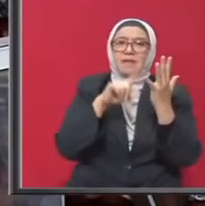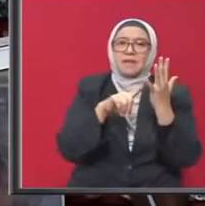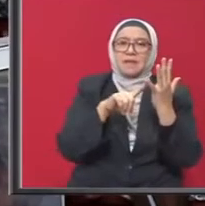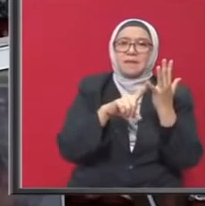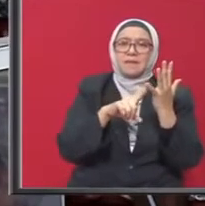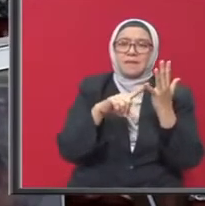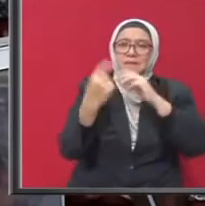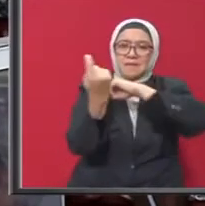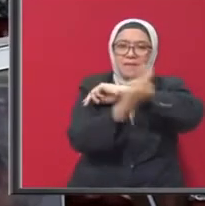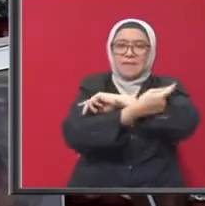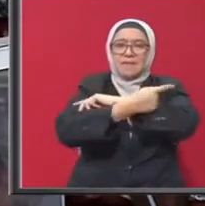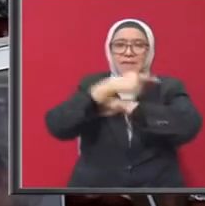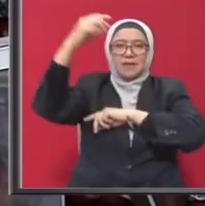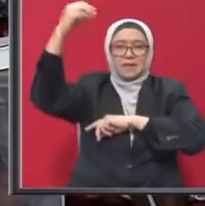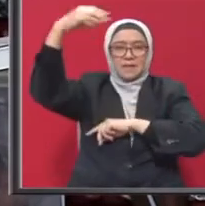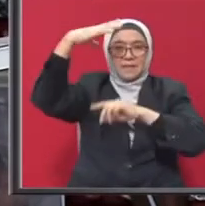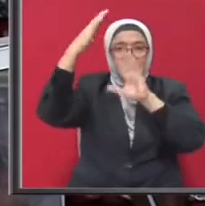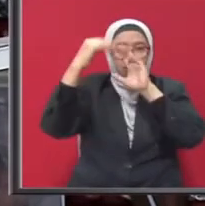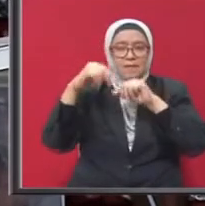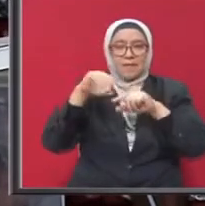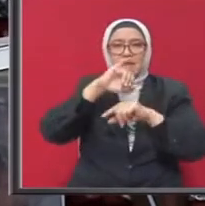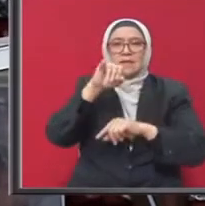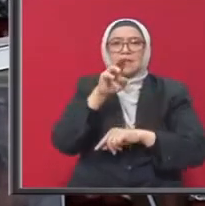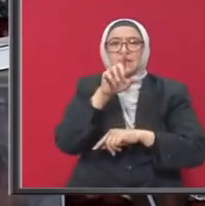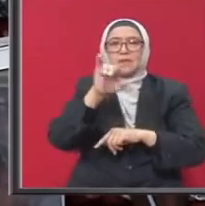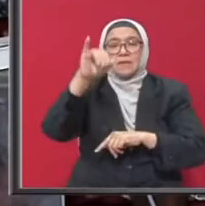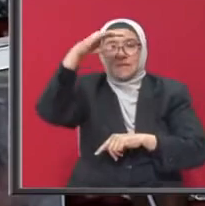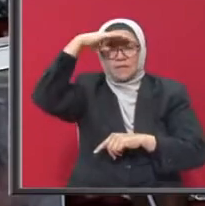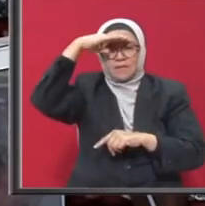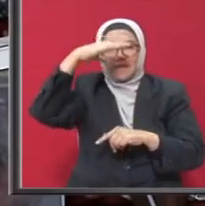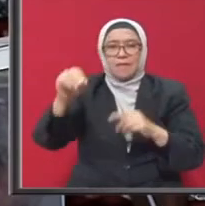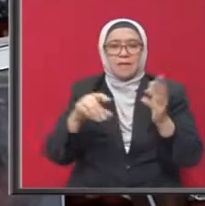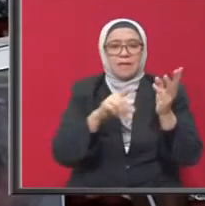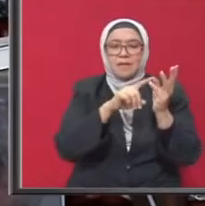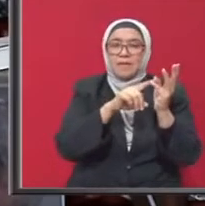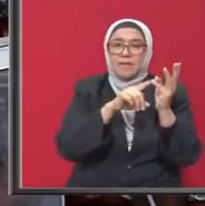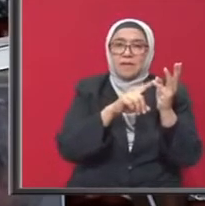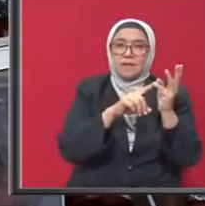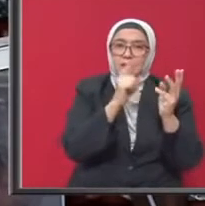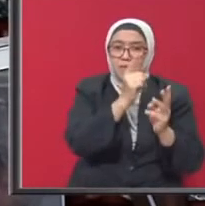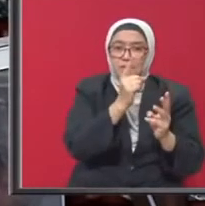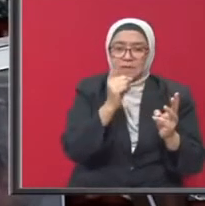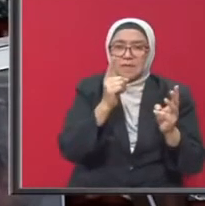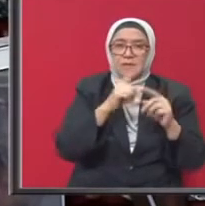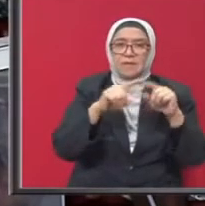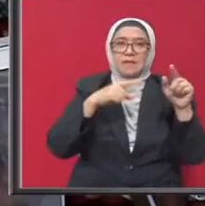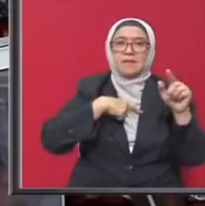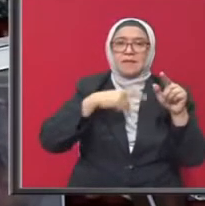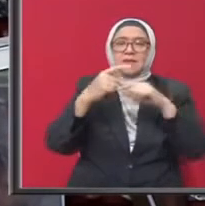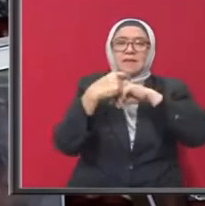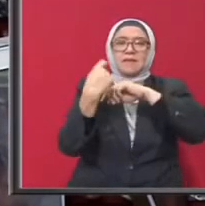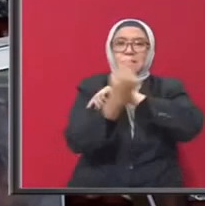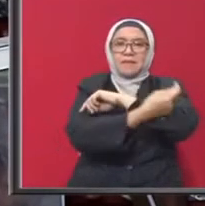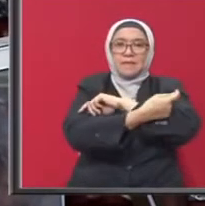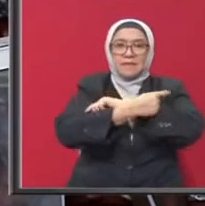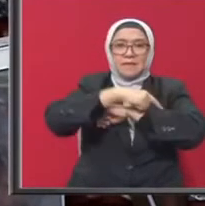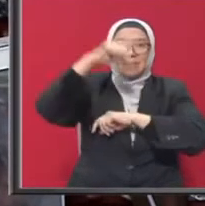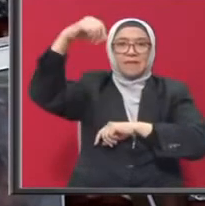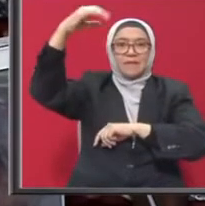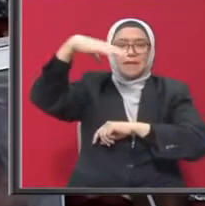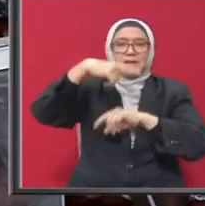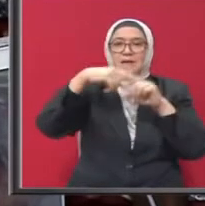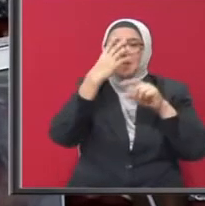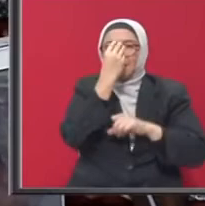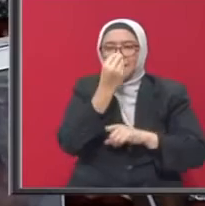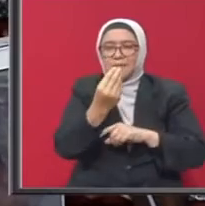jubli Joho dan masing-masing satu perjawatan Grey 29 di taman Sinar Harapan Tengku ampuan